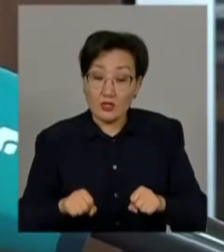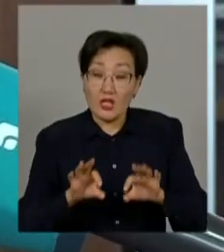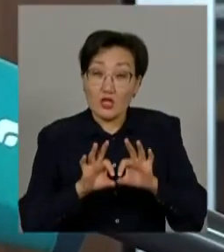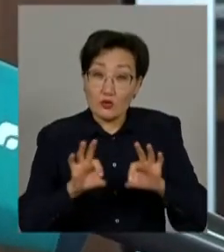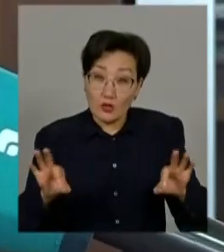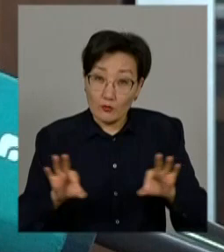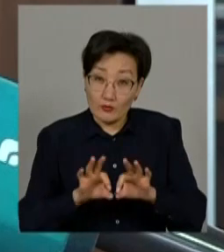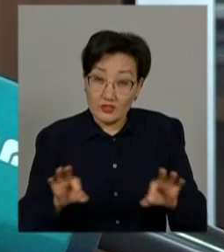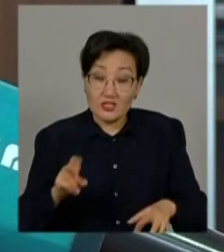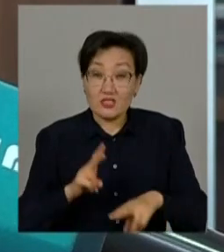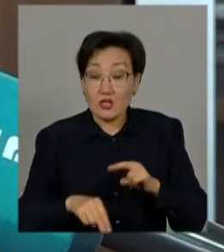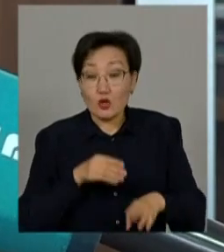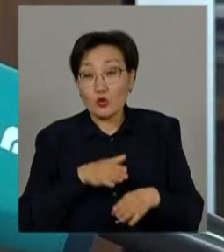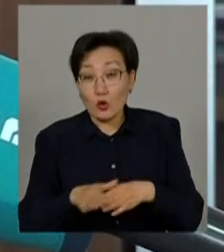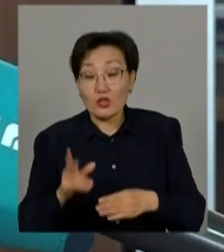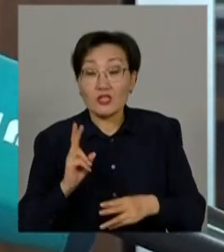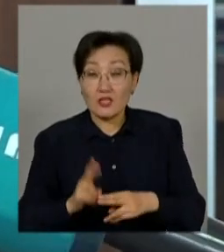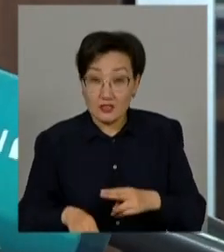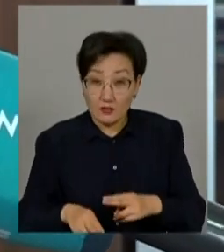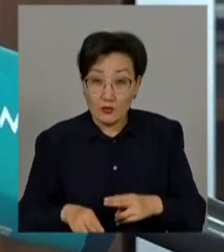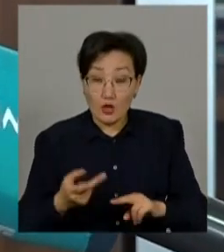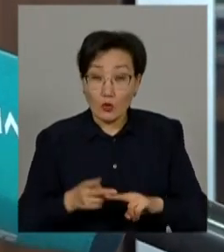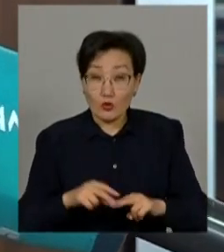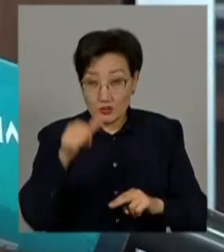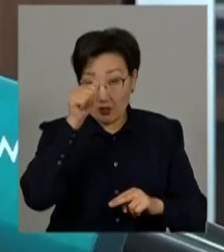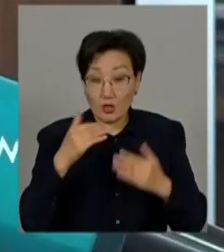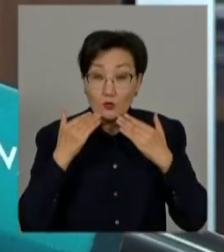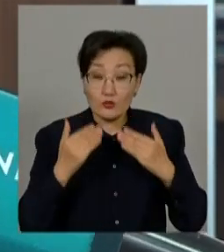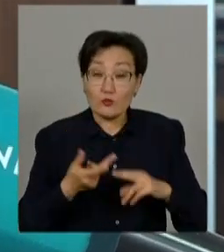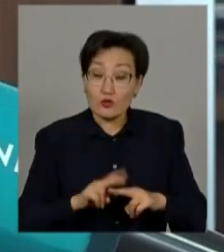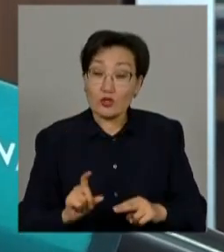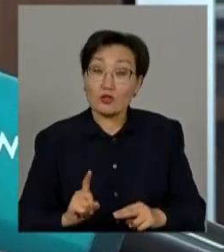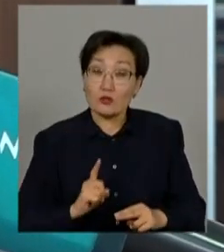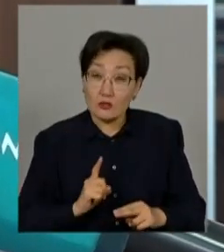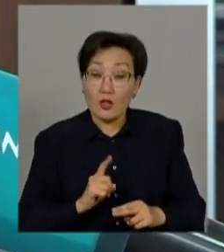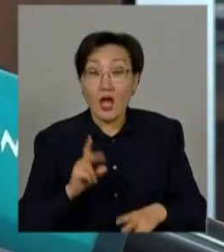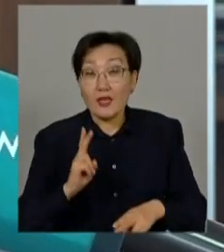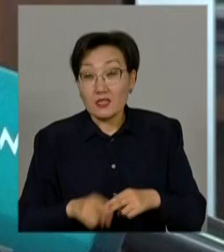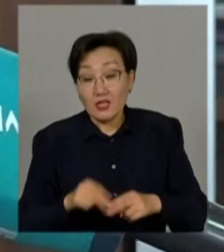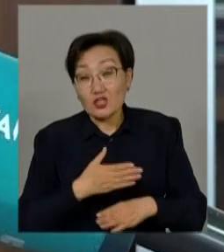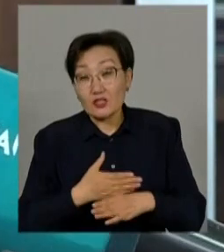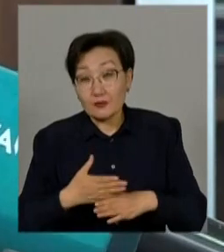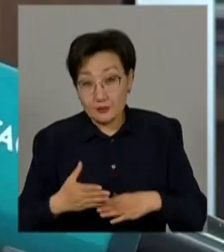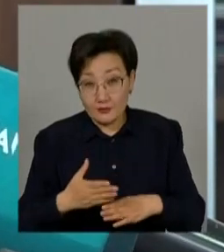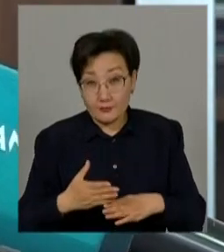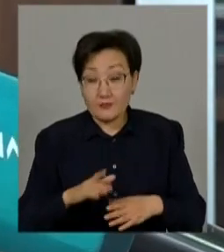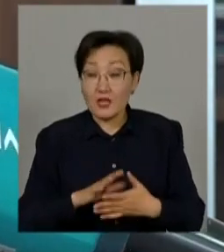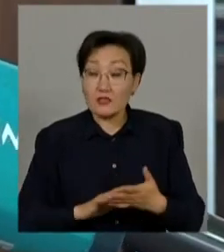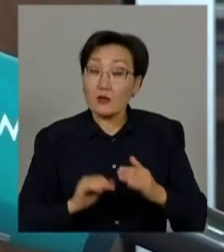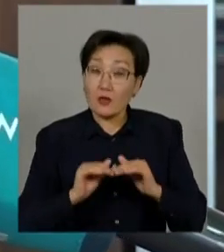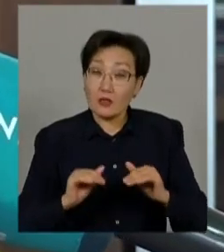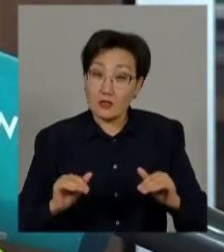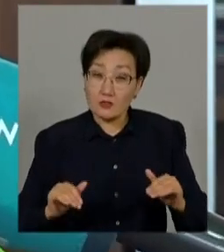тартылып, толығымен аяқталған аяқталады. Осы айдың соңында біз соны күтіп отырмыз. Аяқталғаннан кейін ары қарай